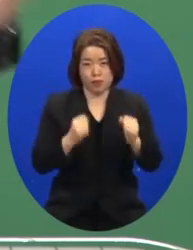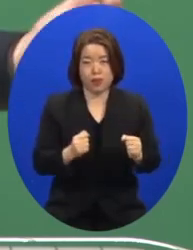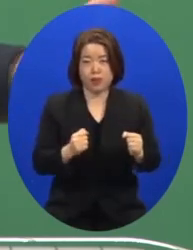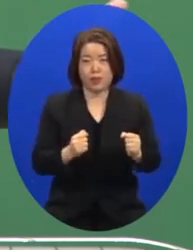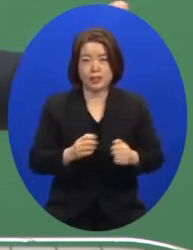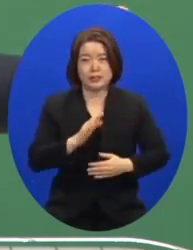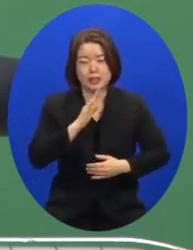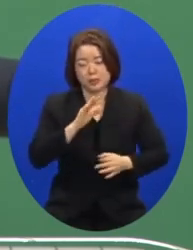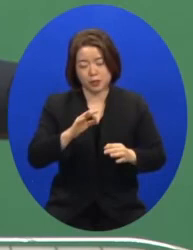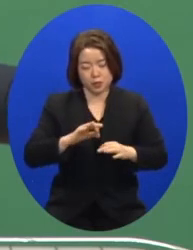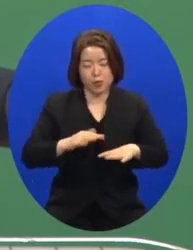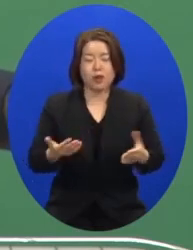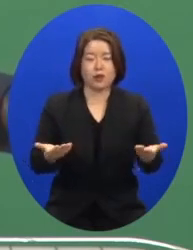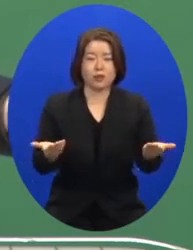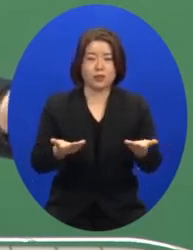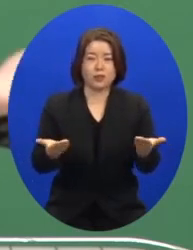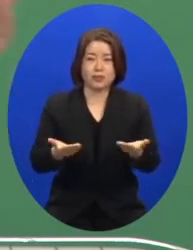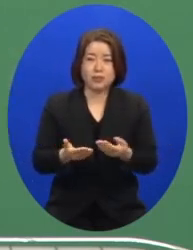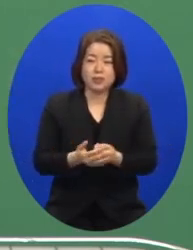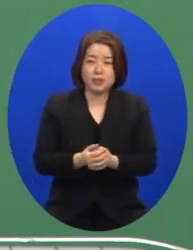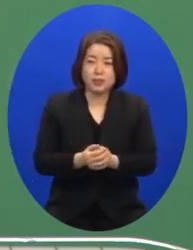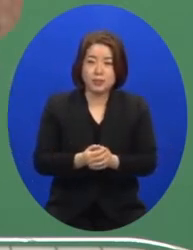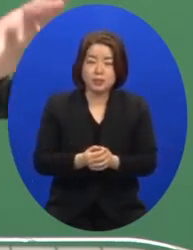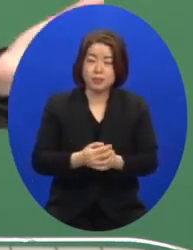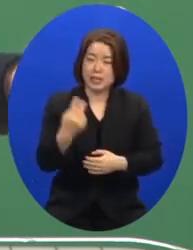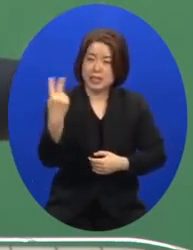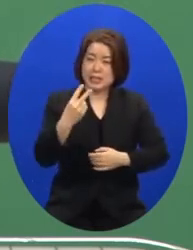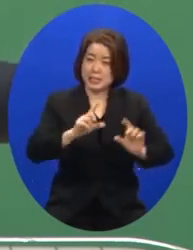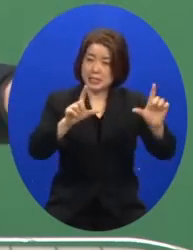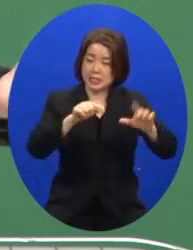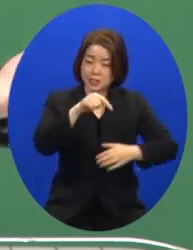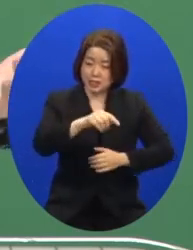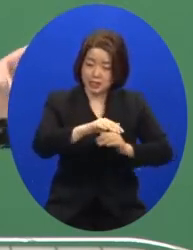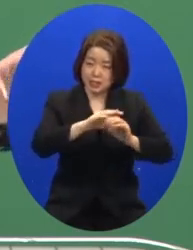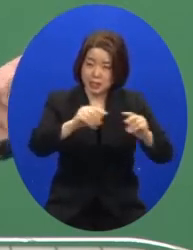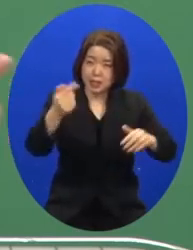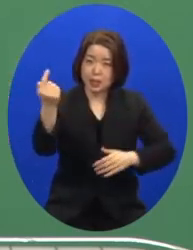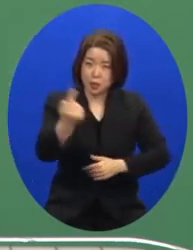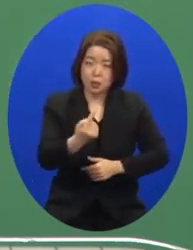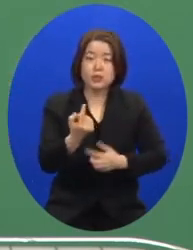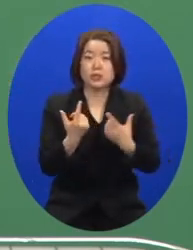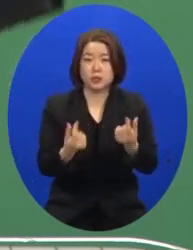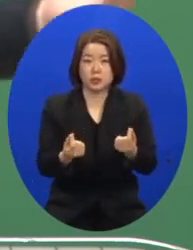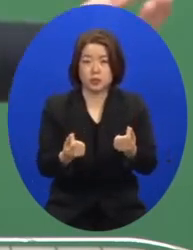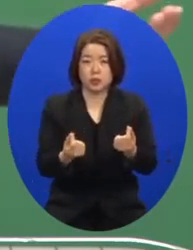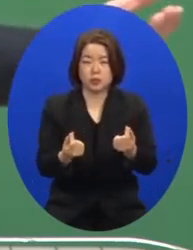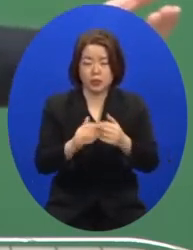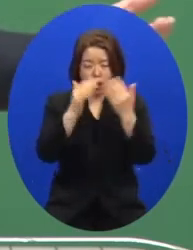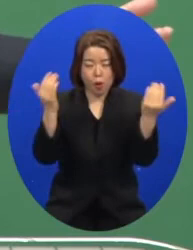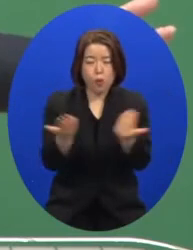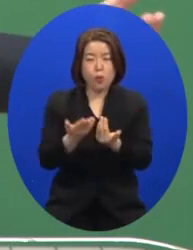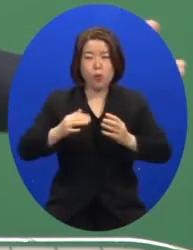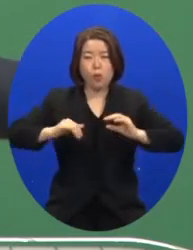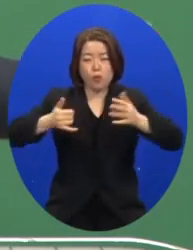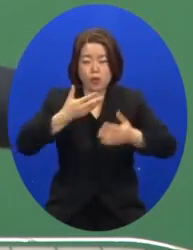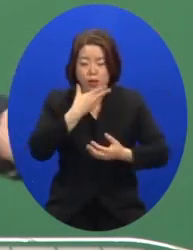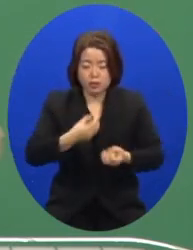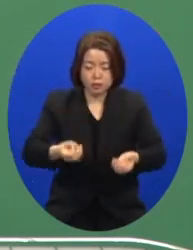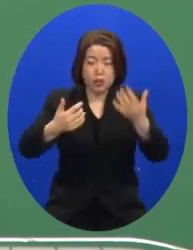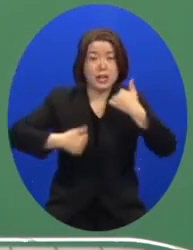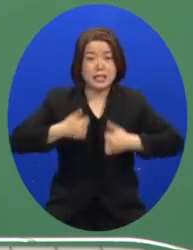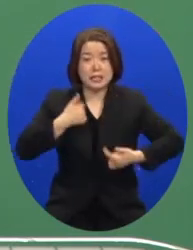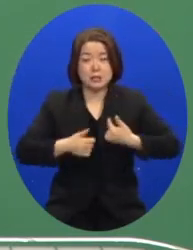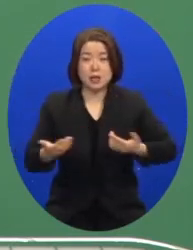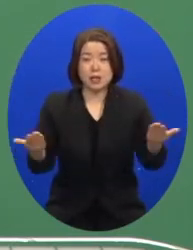놀라운 일입니다 2천 년 전 이 땅에 오신 것도 온 인류가 축하하고 기뻐 할